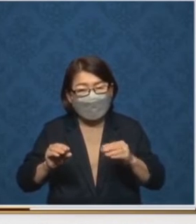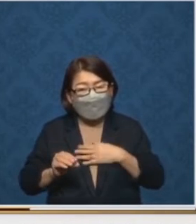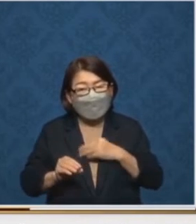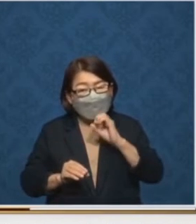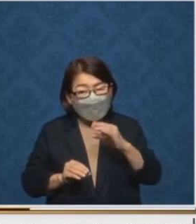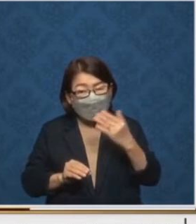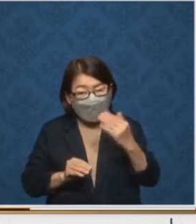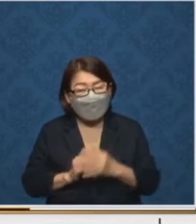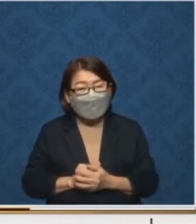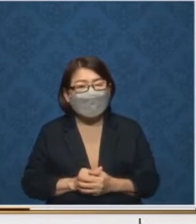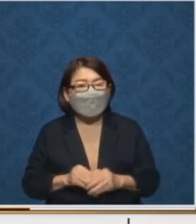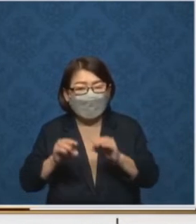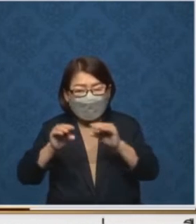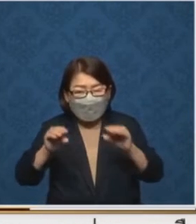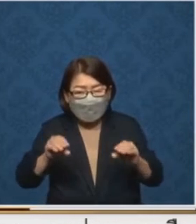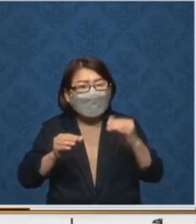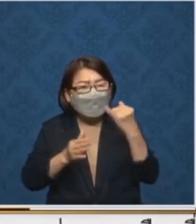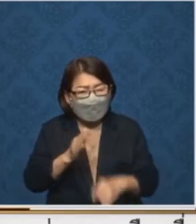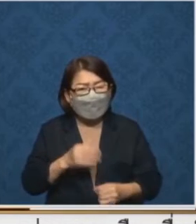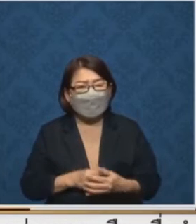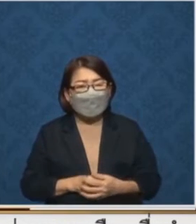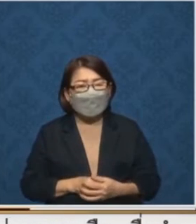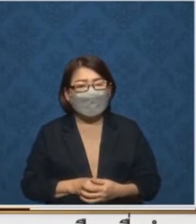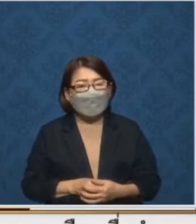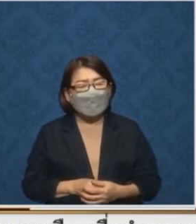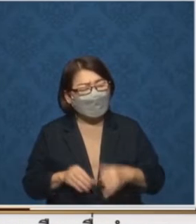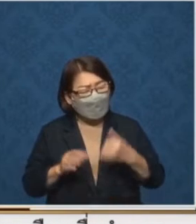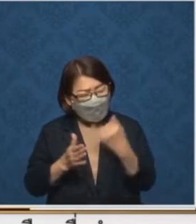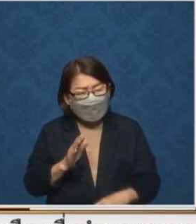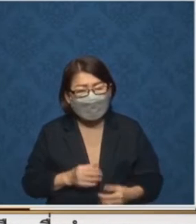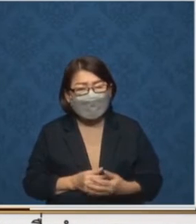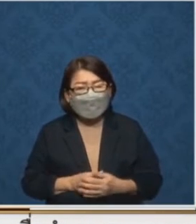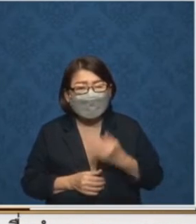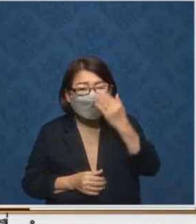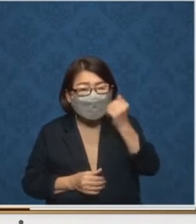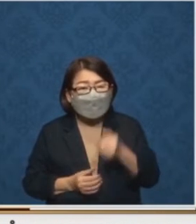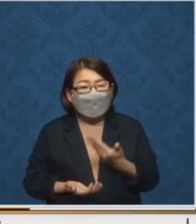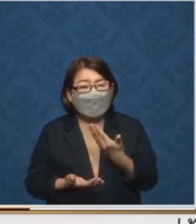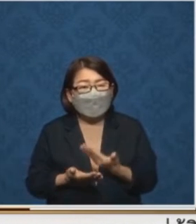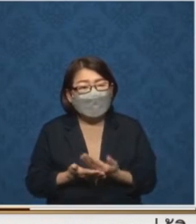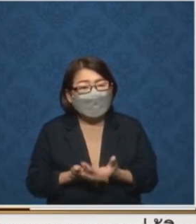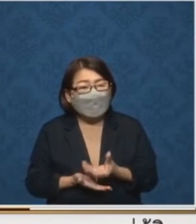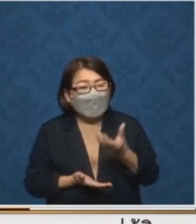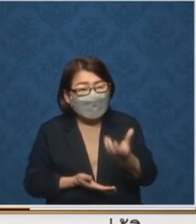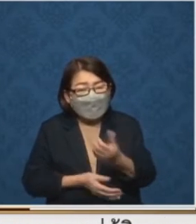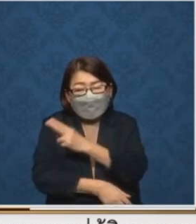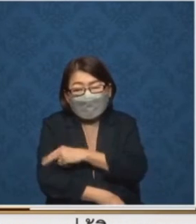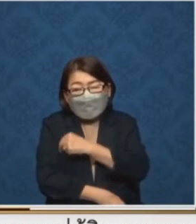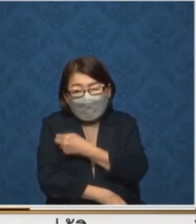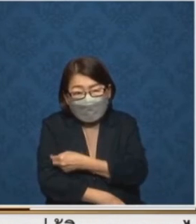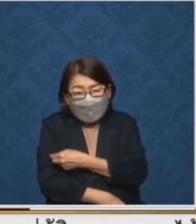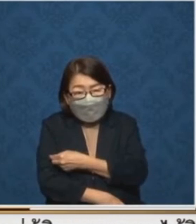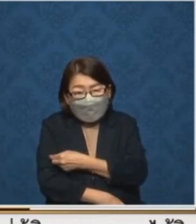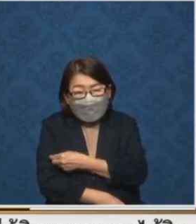ล้าน ในเมื่อท่านมาขอกู้ตหนึงล้านล้านปากดว่าผมเสนอแล้วให้